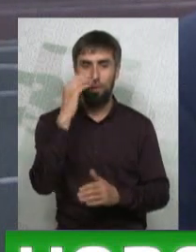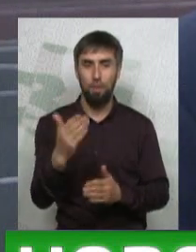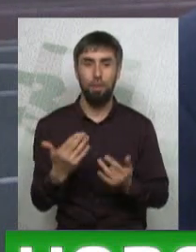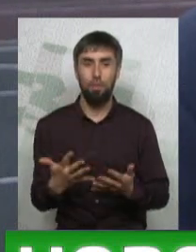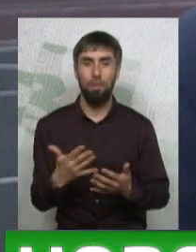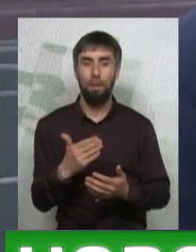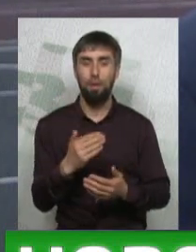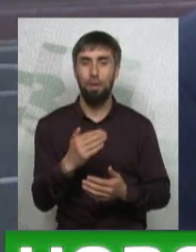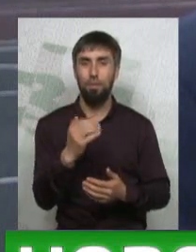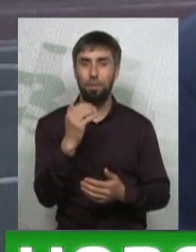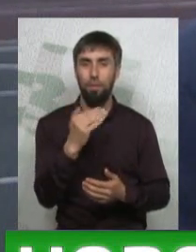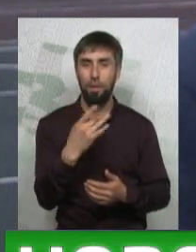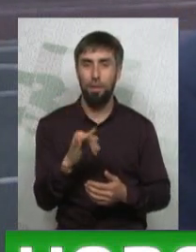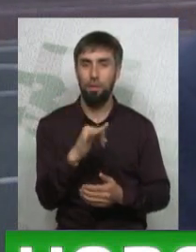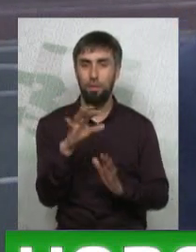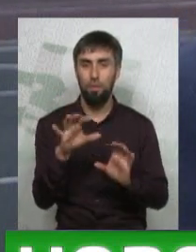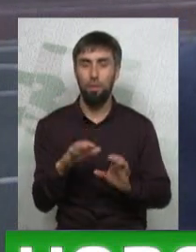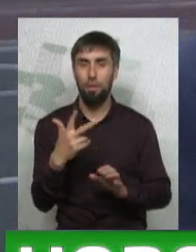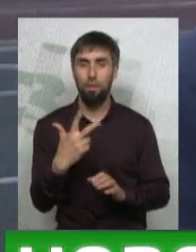требований федерального закона